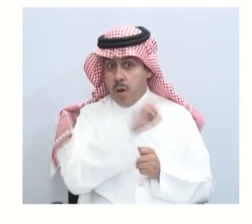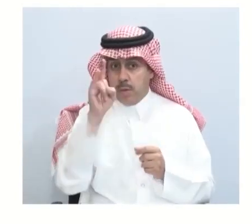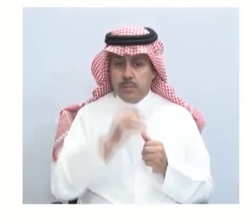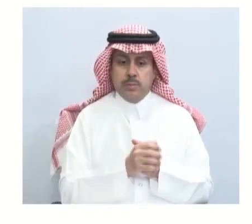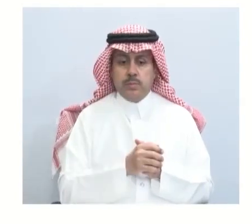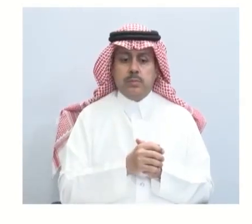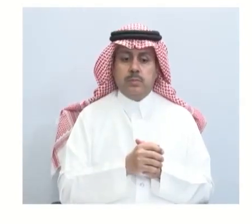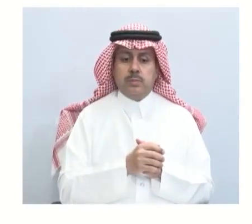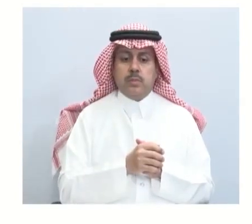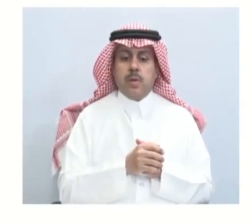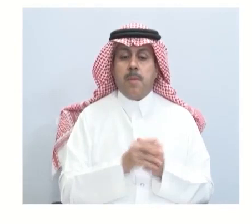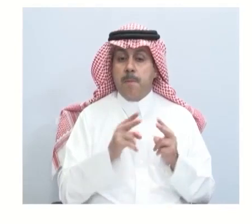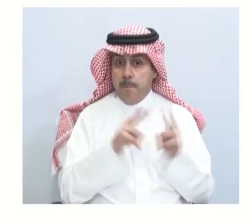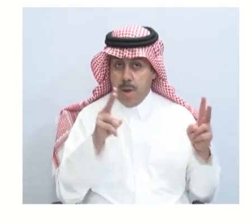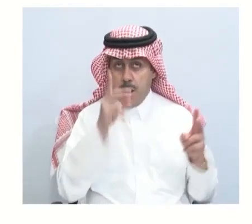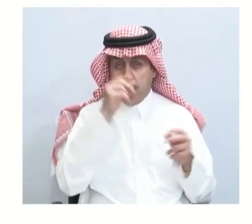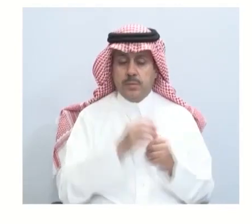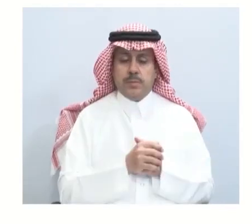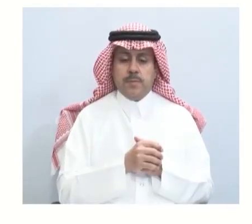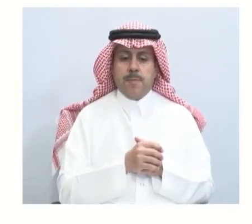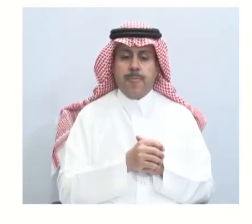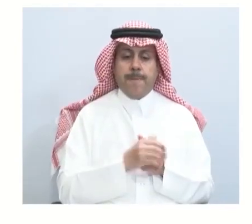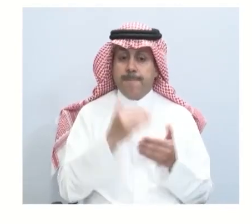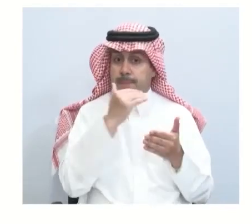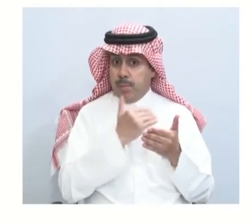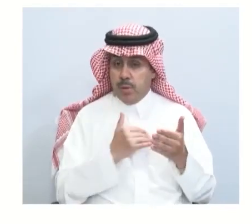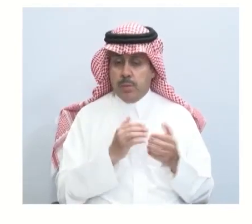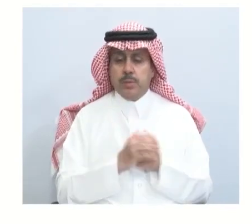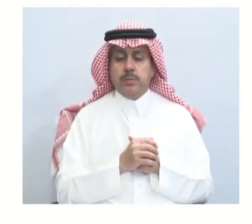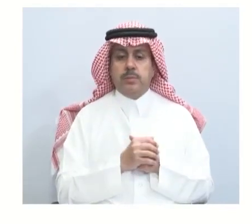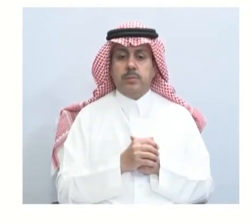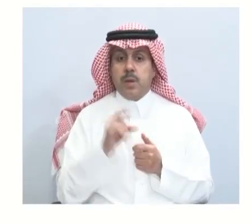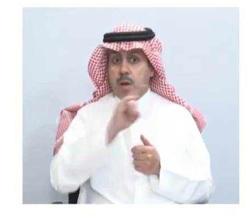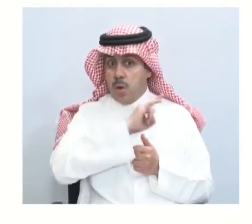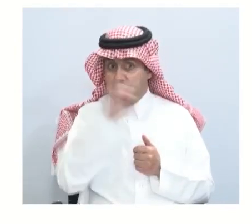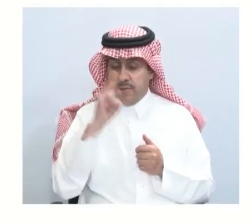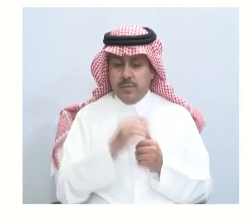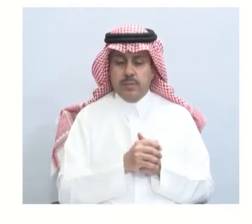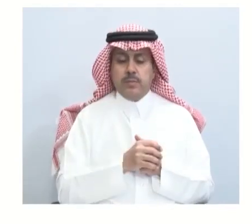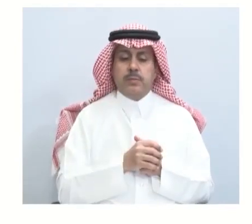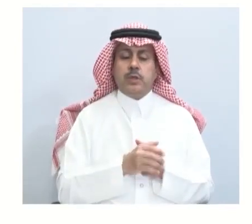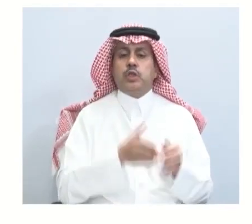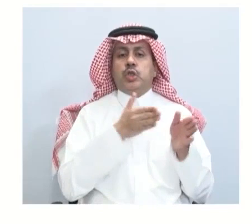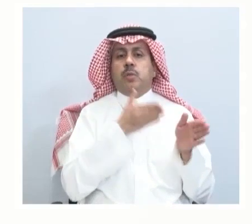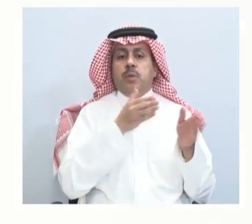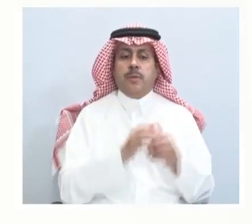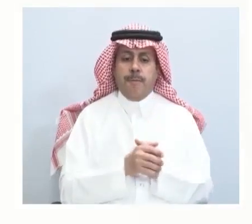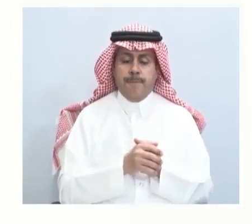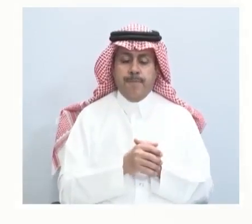مما ذكر الله جل وعلى من الامور التي ينهى عن الانسان عن